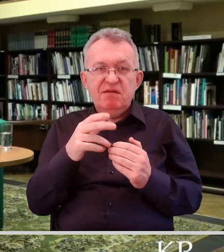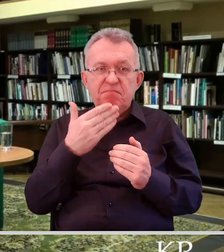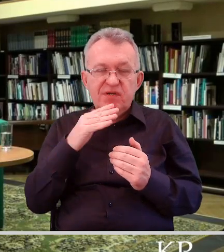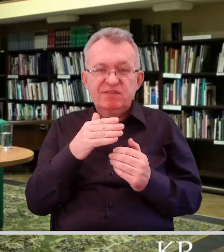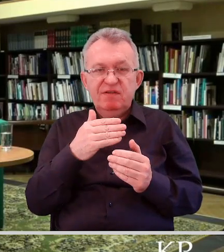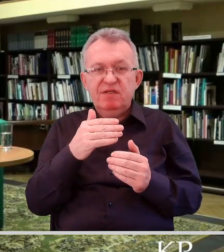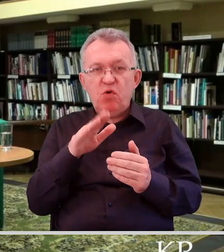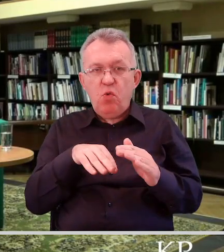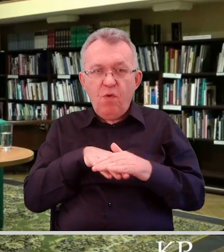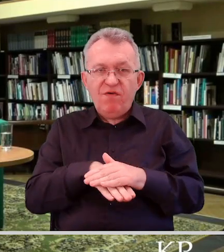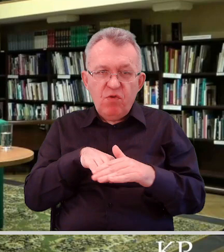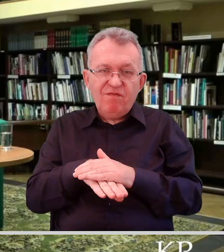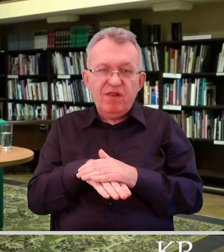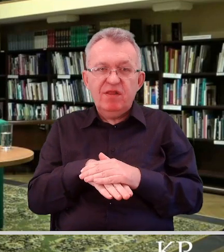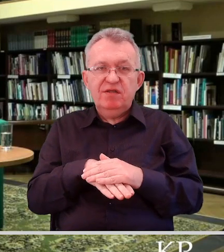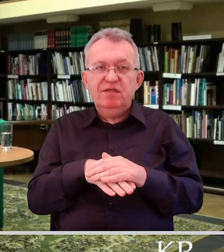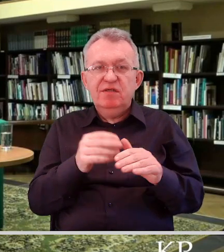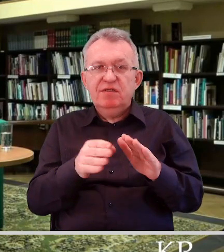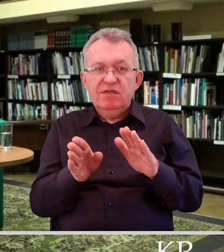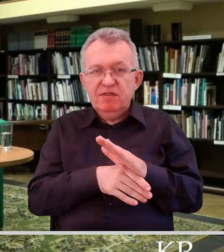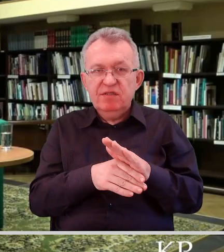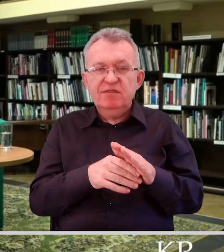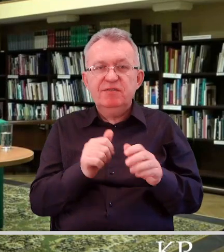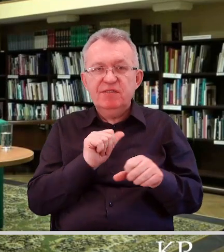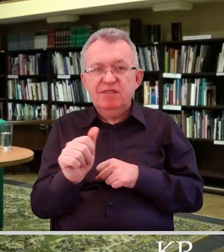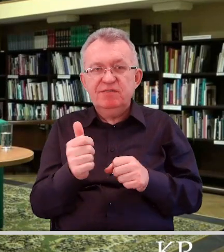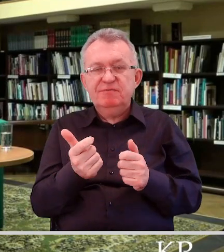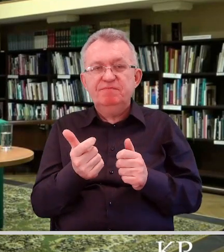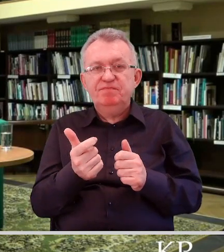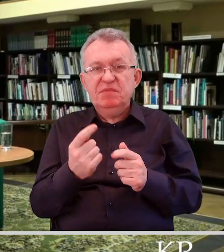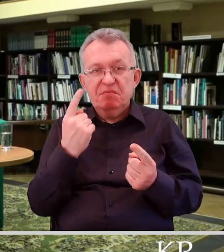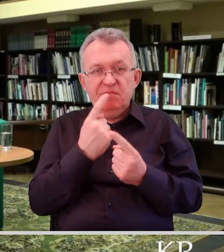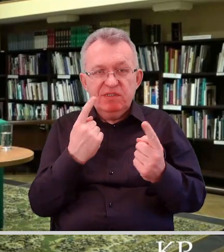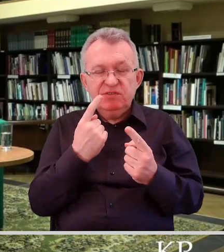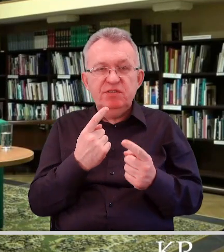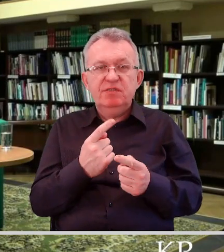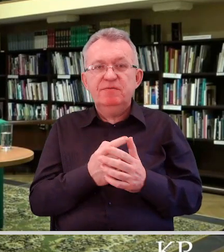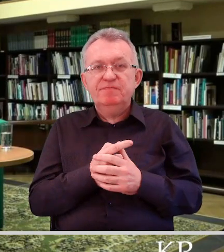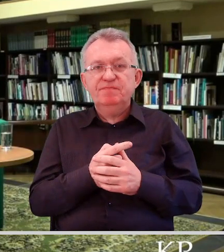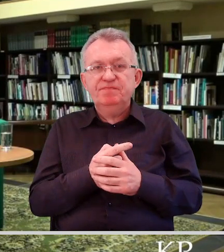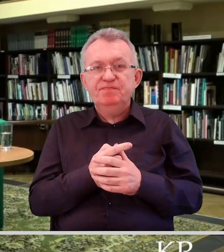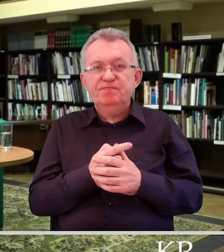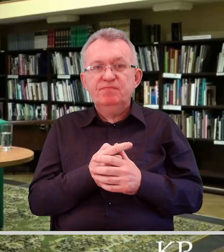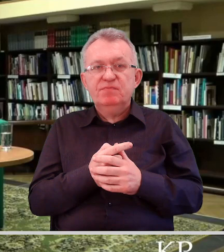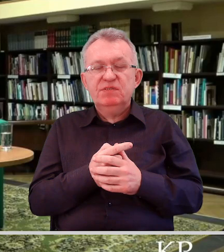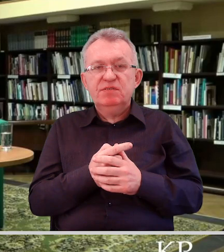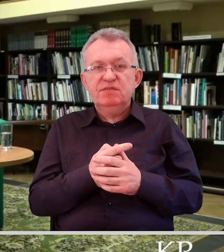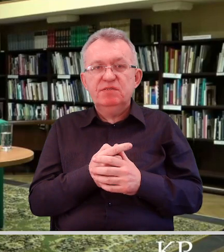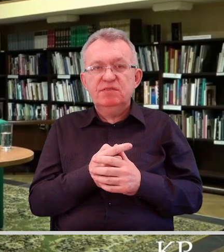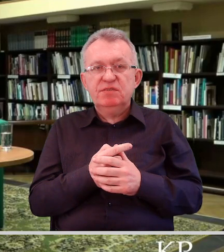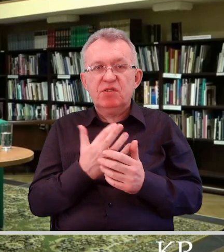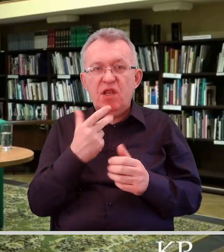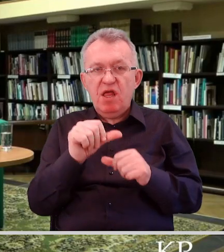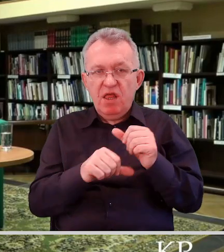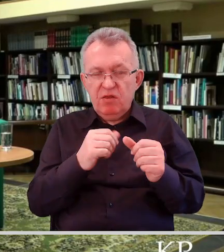bardziej pochowane, zsunięte, gdzieś tam zepchnięte. Mam wrażenie zresztą, że od